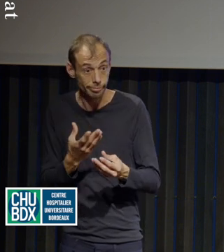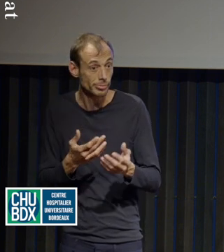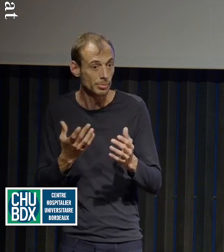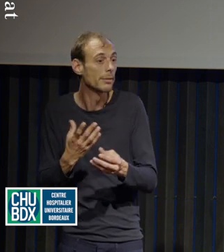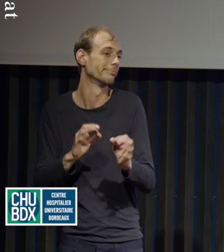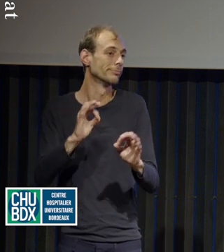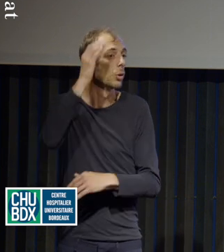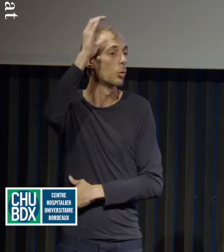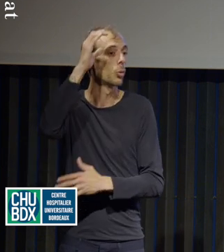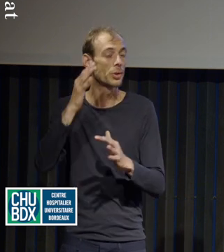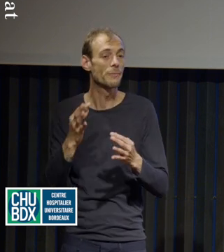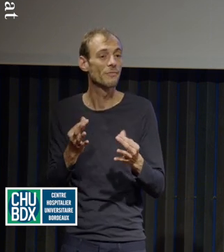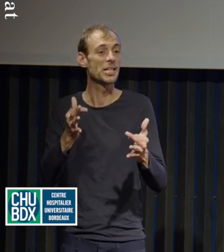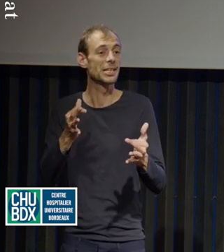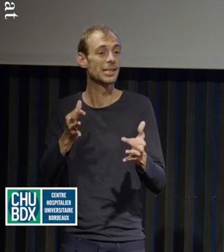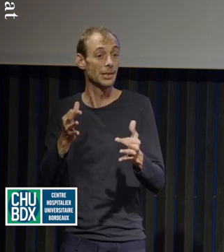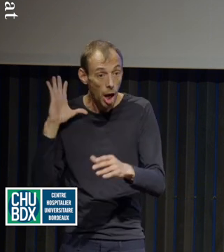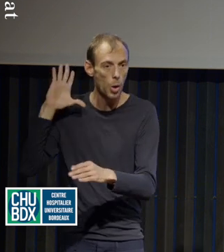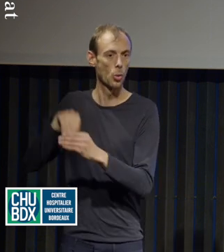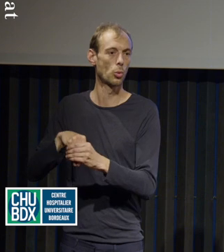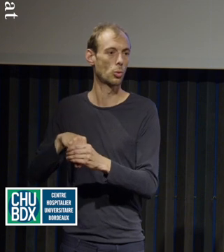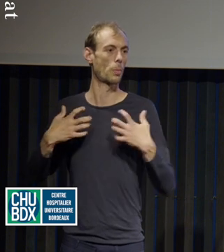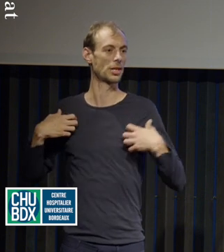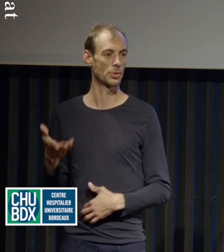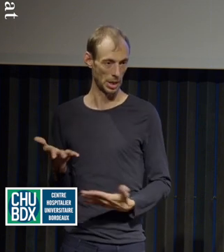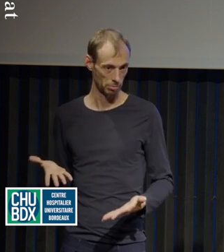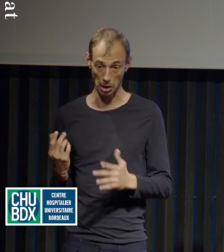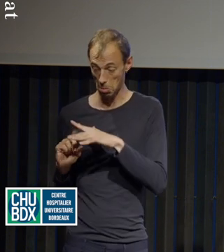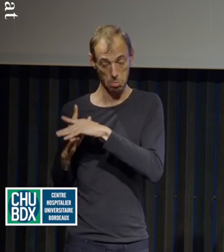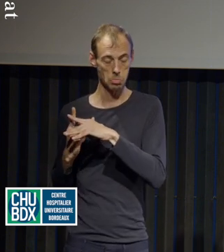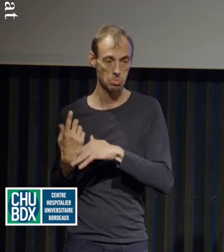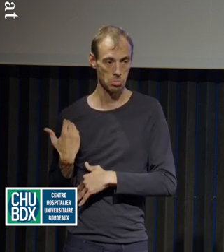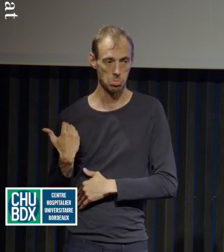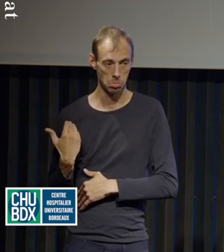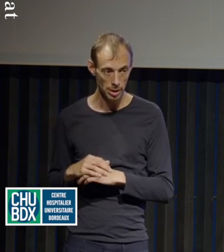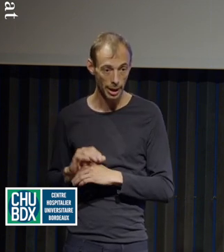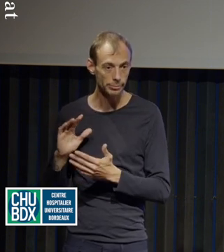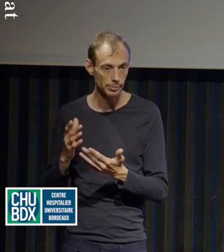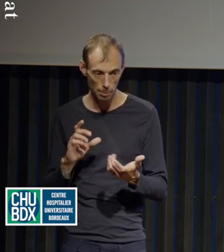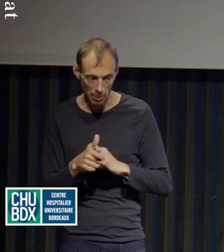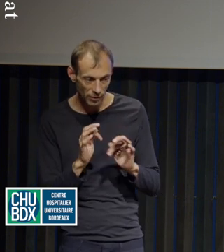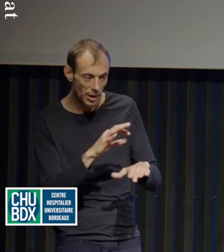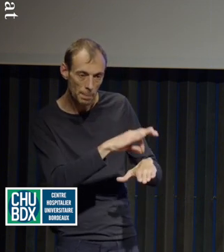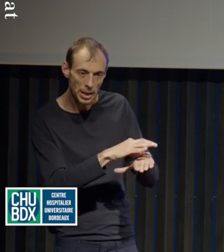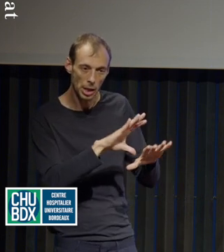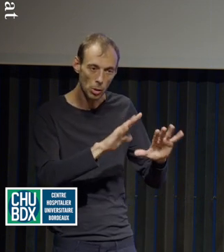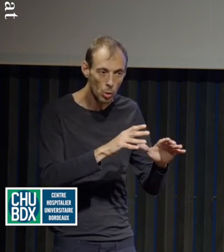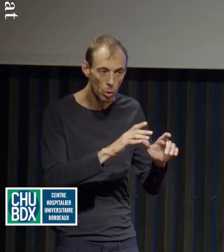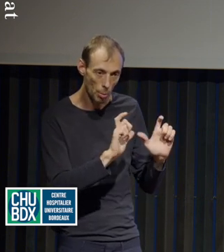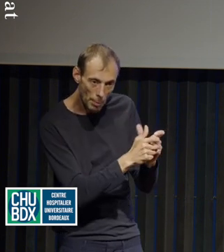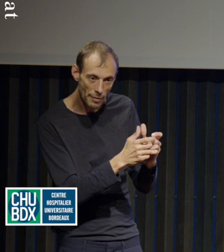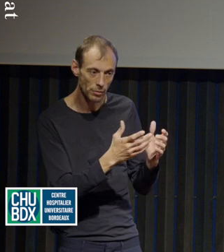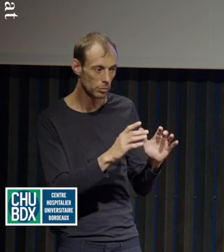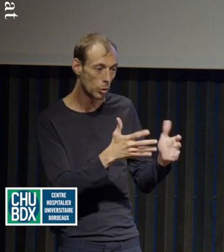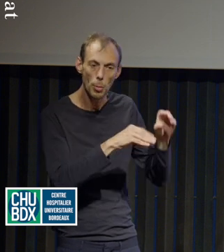à changer notre façon de concevoir ces maladies et de les prendre en charge. On sait aujourd'hui que les